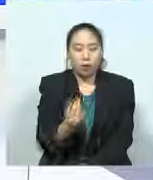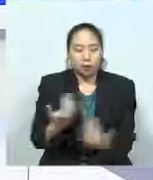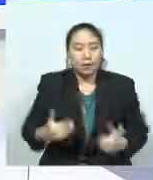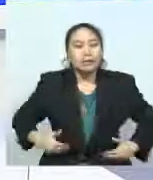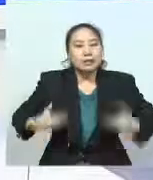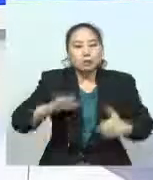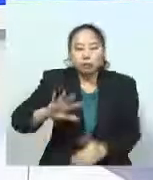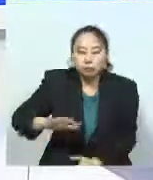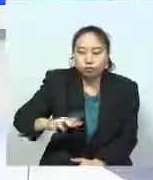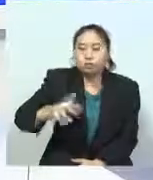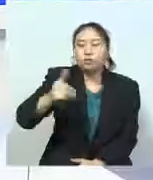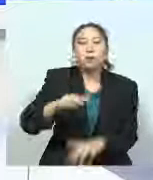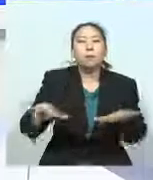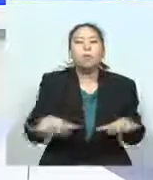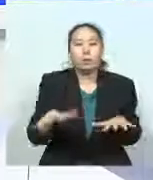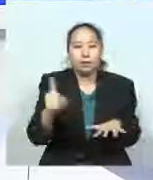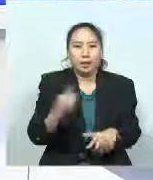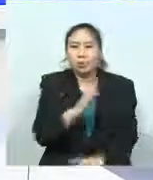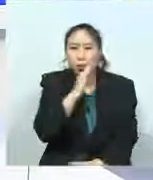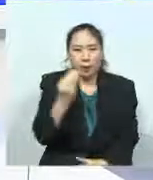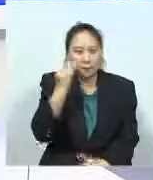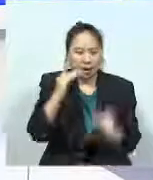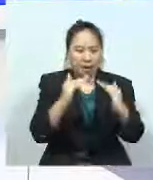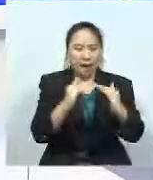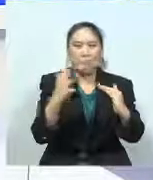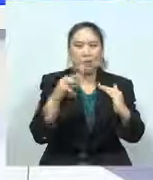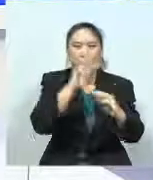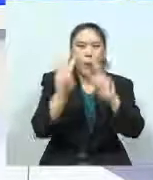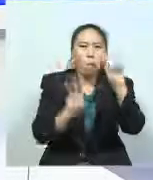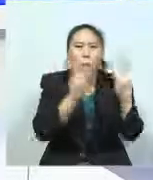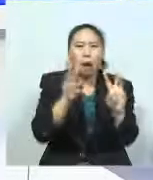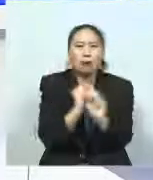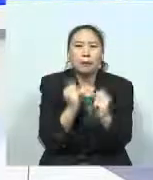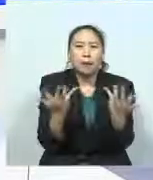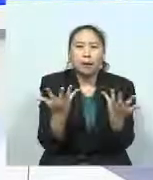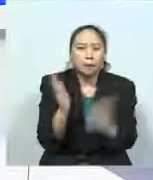เป็นอยู่เนี่ยกลับมาสู่ปกติได้เร็วขึ้นเพราะว่าถ้าหลังคาไม่มีจะอยู่ได้ยังไงเพราะเ